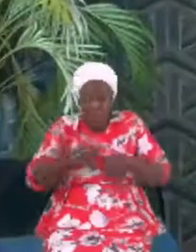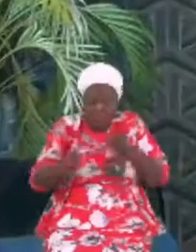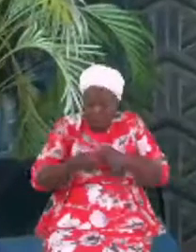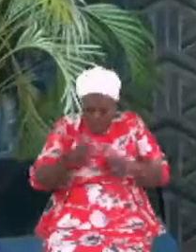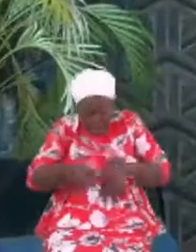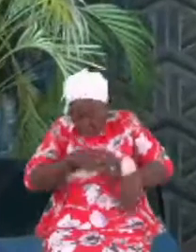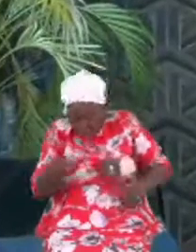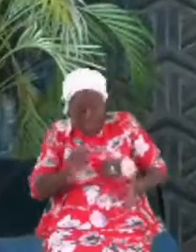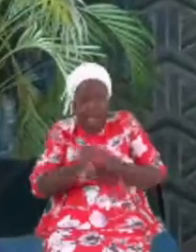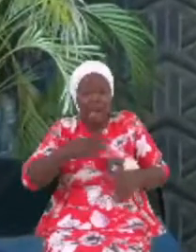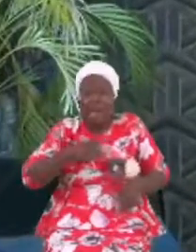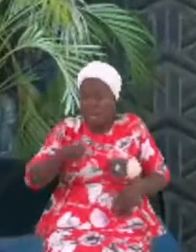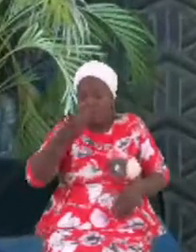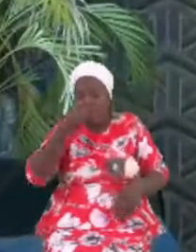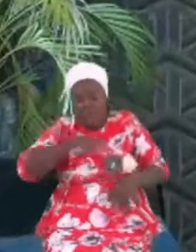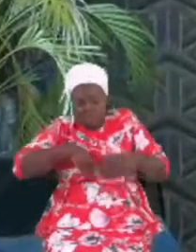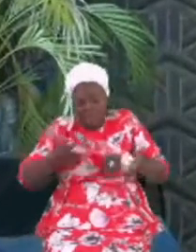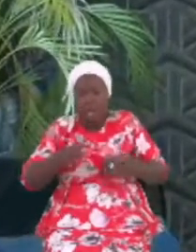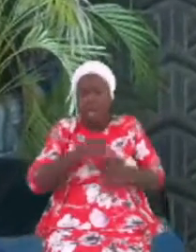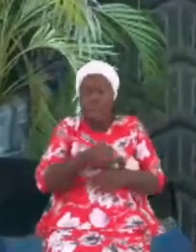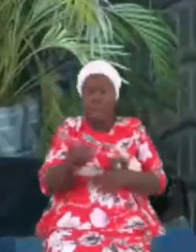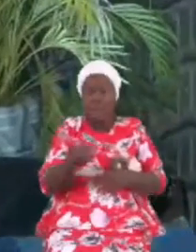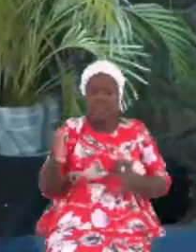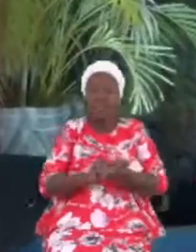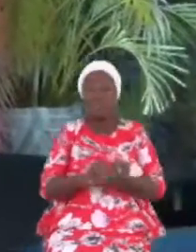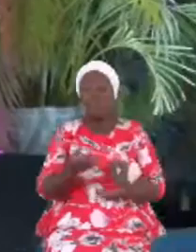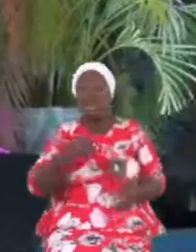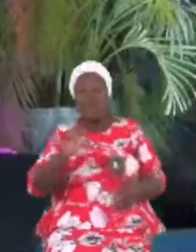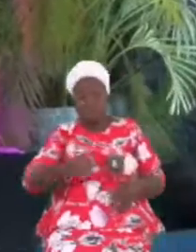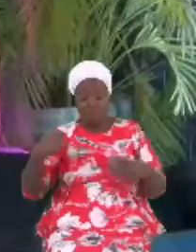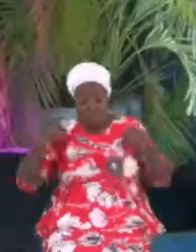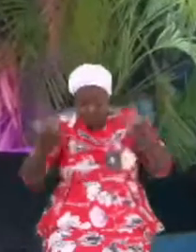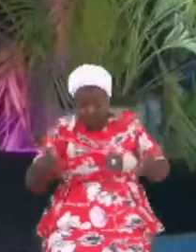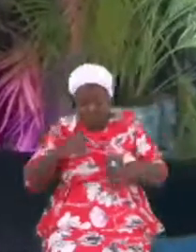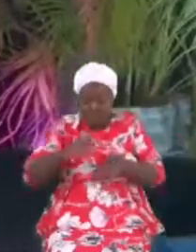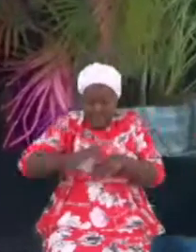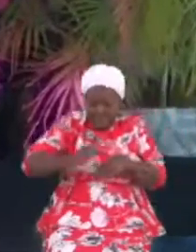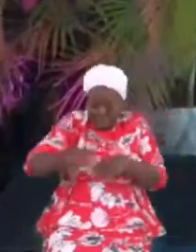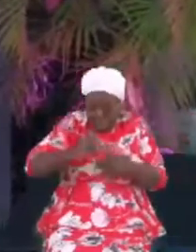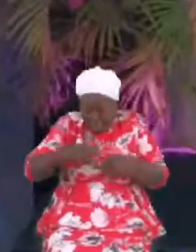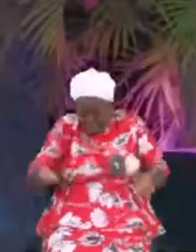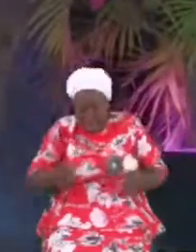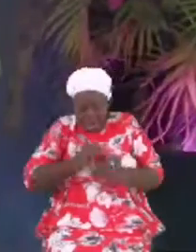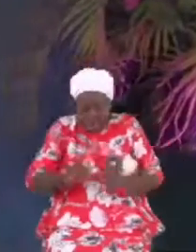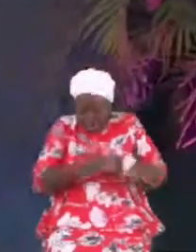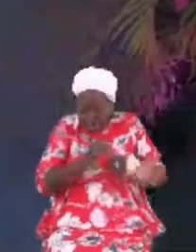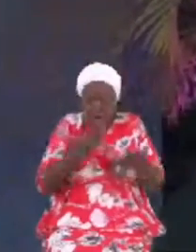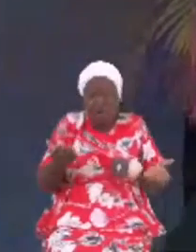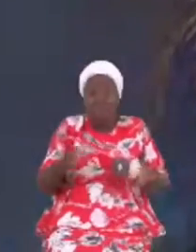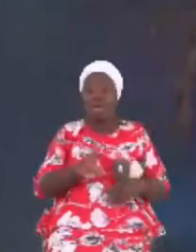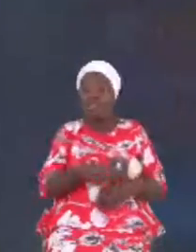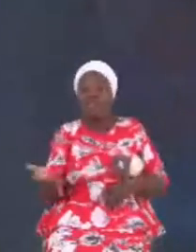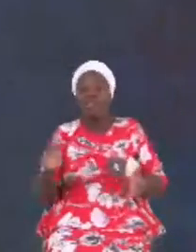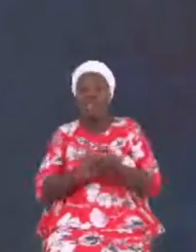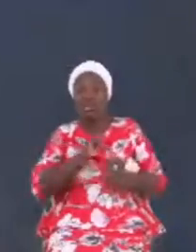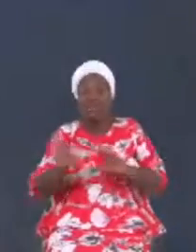Tout ce qui est mangeable, je mange. Tout ce qui est portable, je porte. Et tout